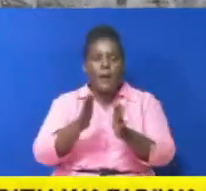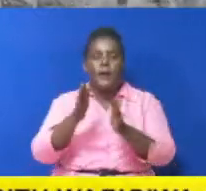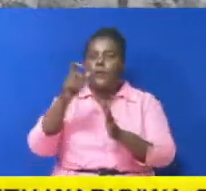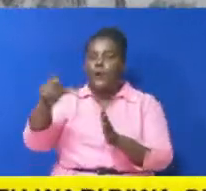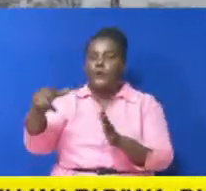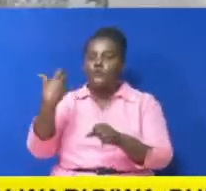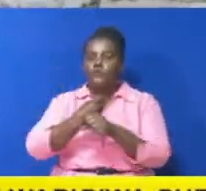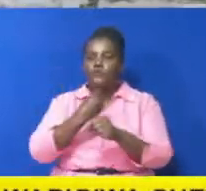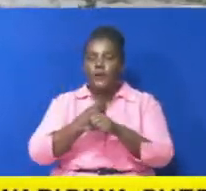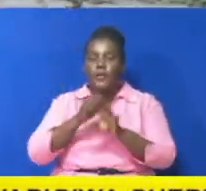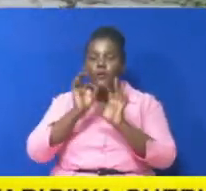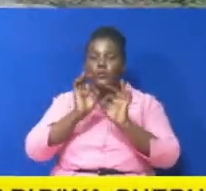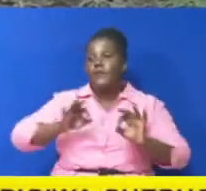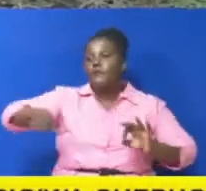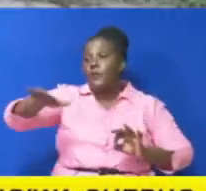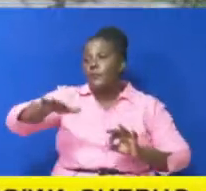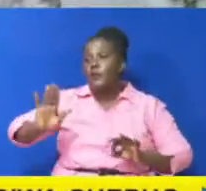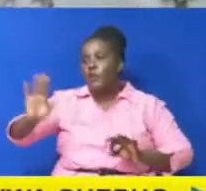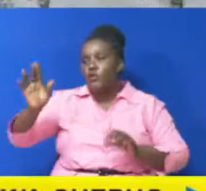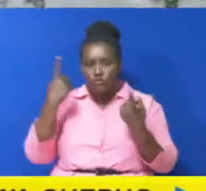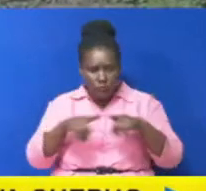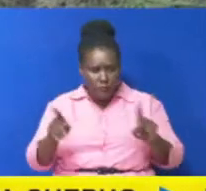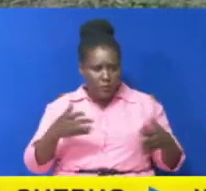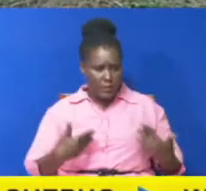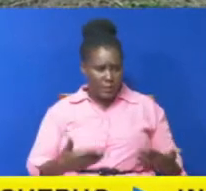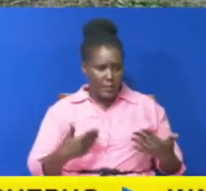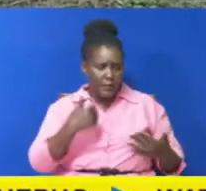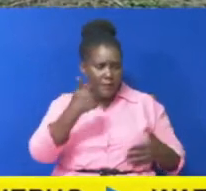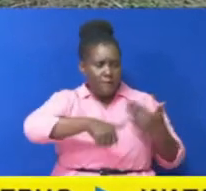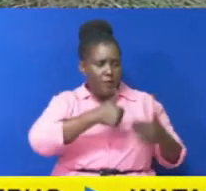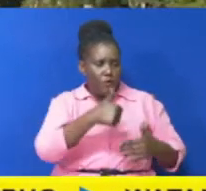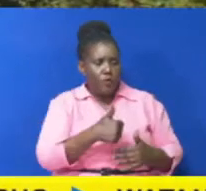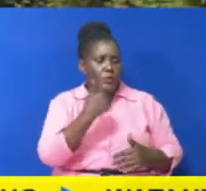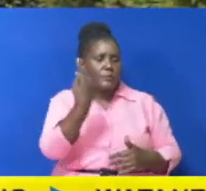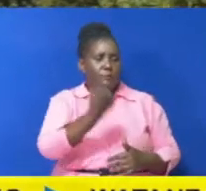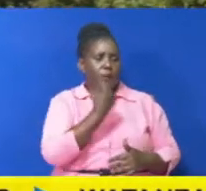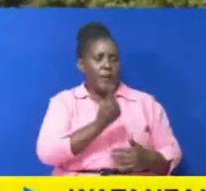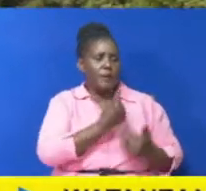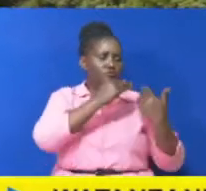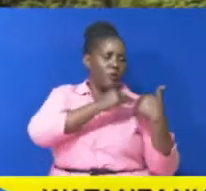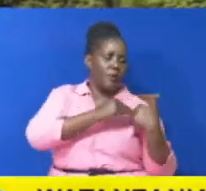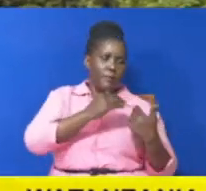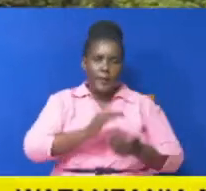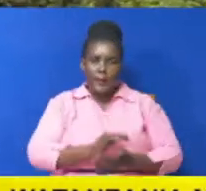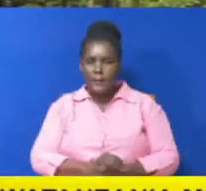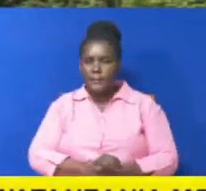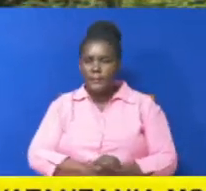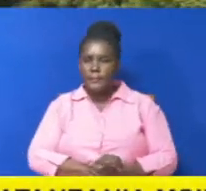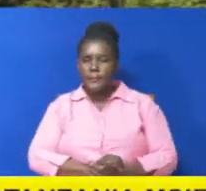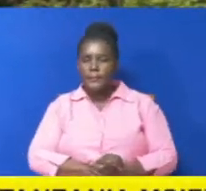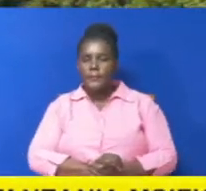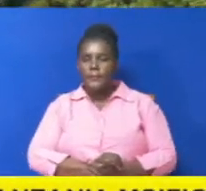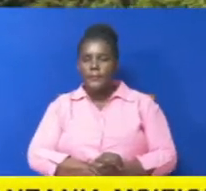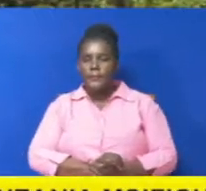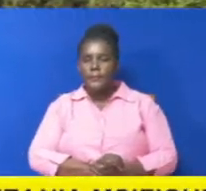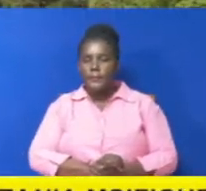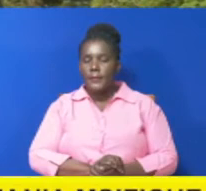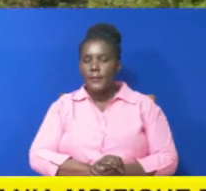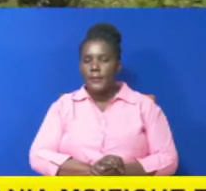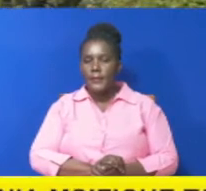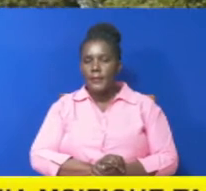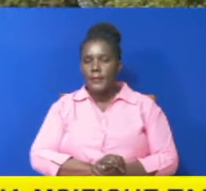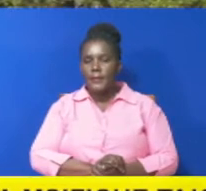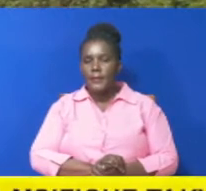maeneo yao badala ya swala hilo kubaki mikononi mwa viongozi wao pekee. Kufanya usafi kwa mtiririko